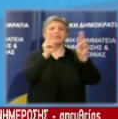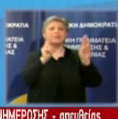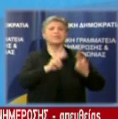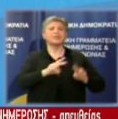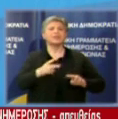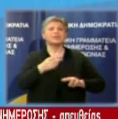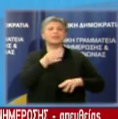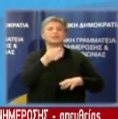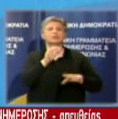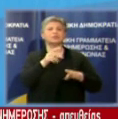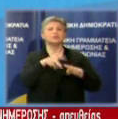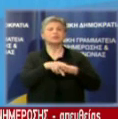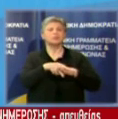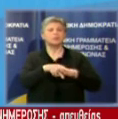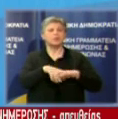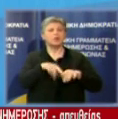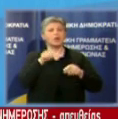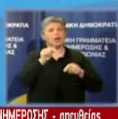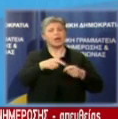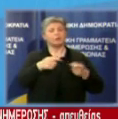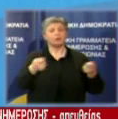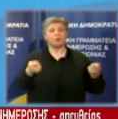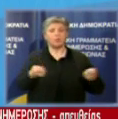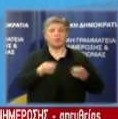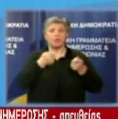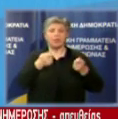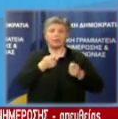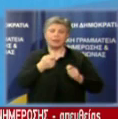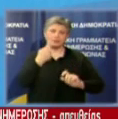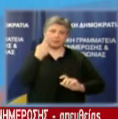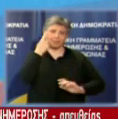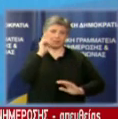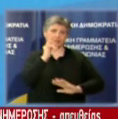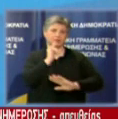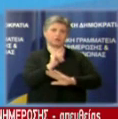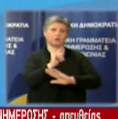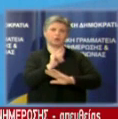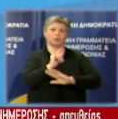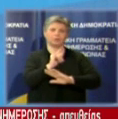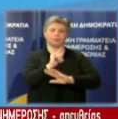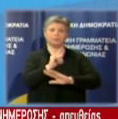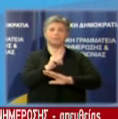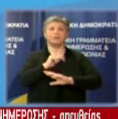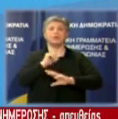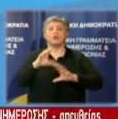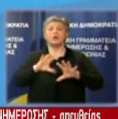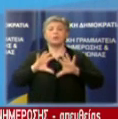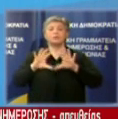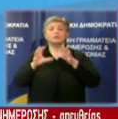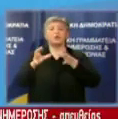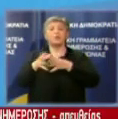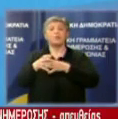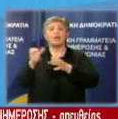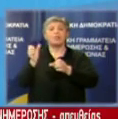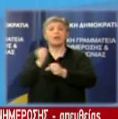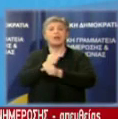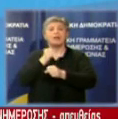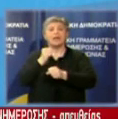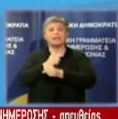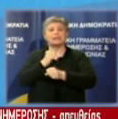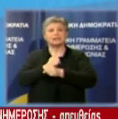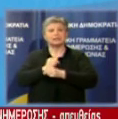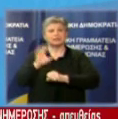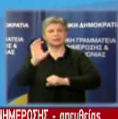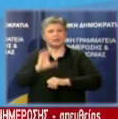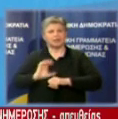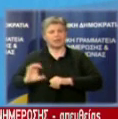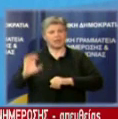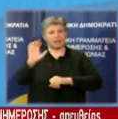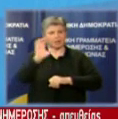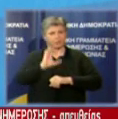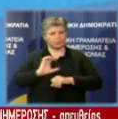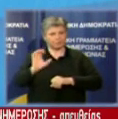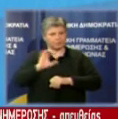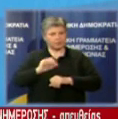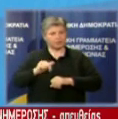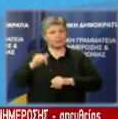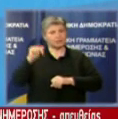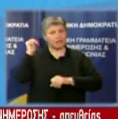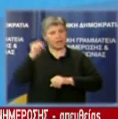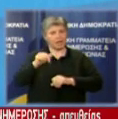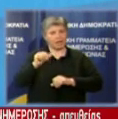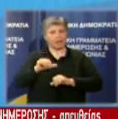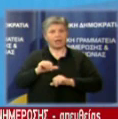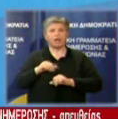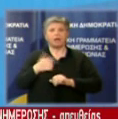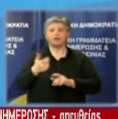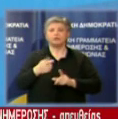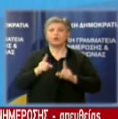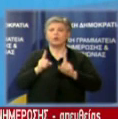στην αρχική μου τοποθέτηση, το Euro Working Group δεν ήταν αυτό το οποίο θα άλλαζε κάτι